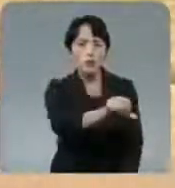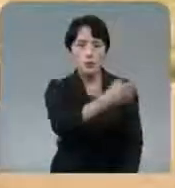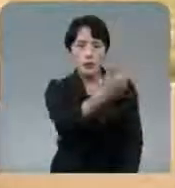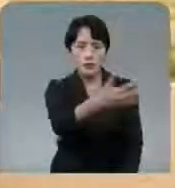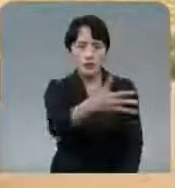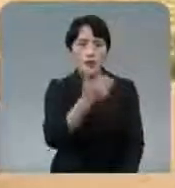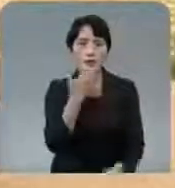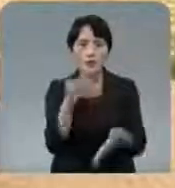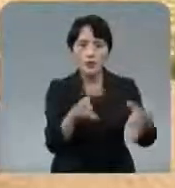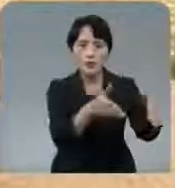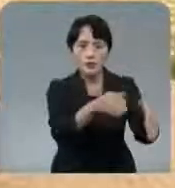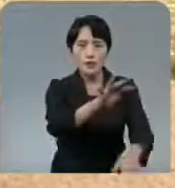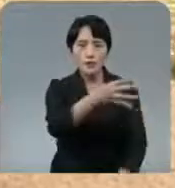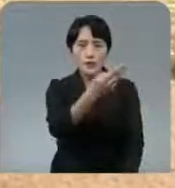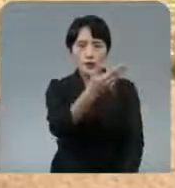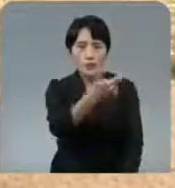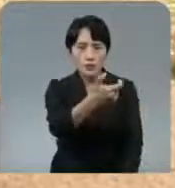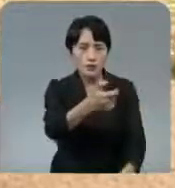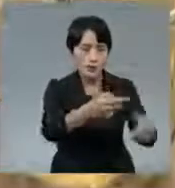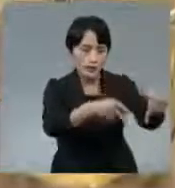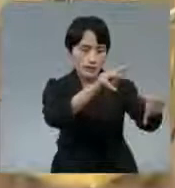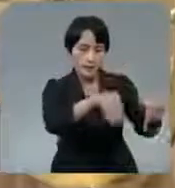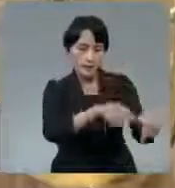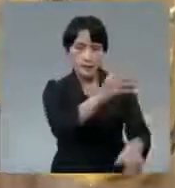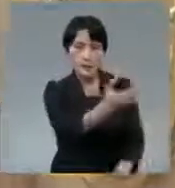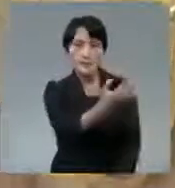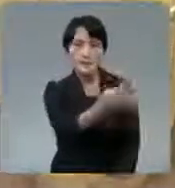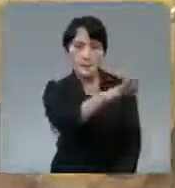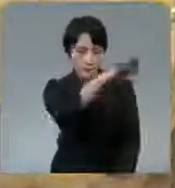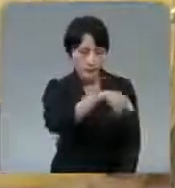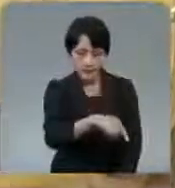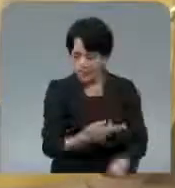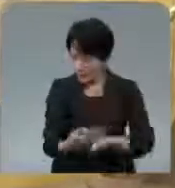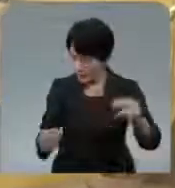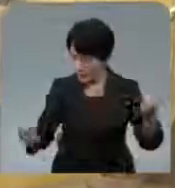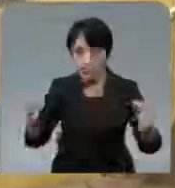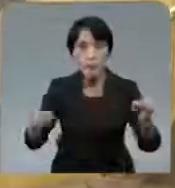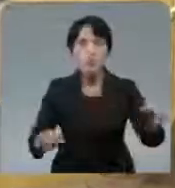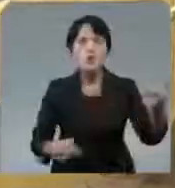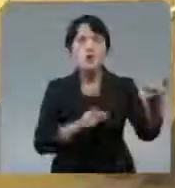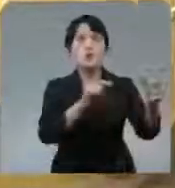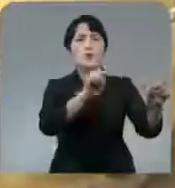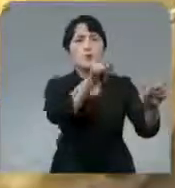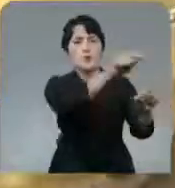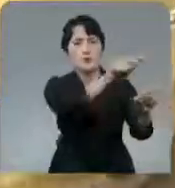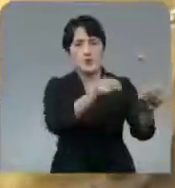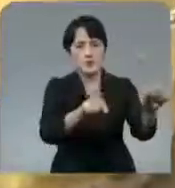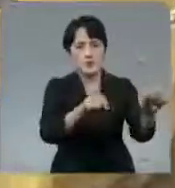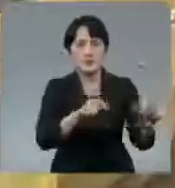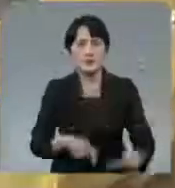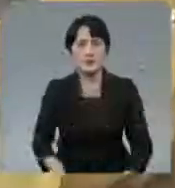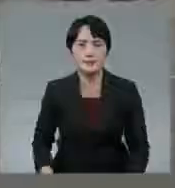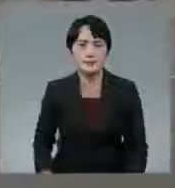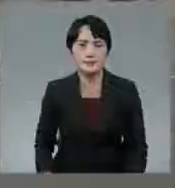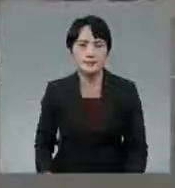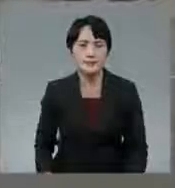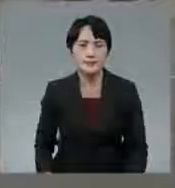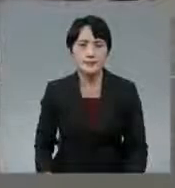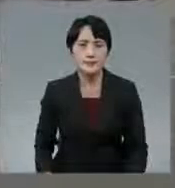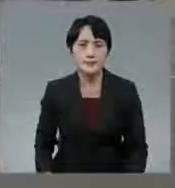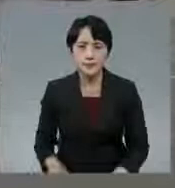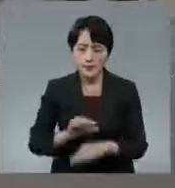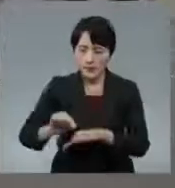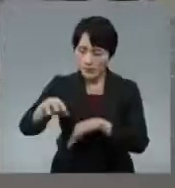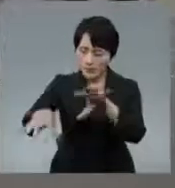пандемии еще не достигла своего пика поскольку высоко трансмиссии вный вариант дельта становится и доминирующим штаммом